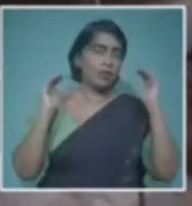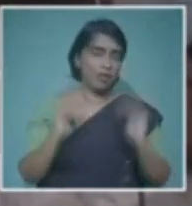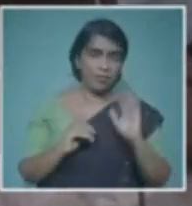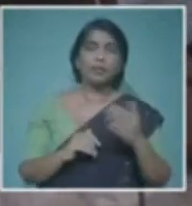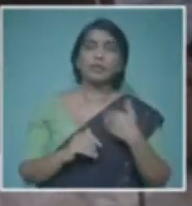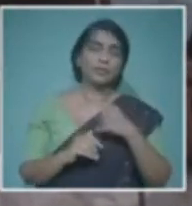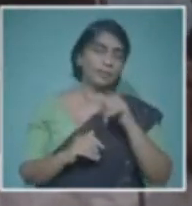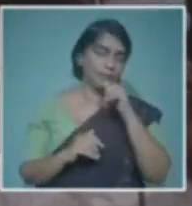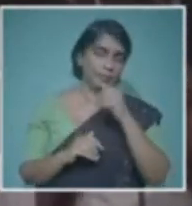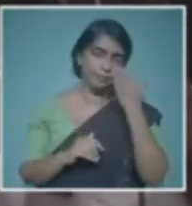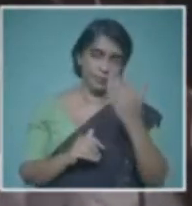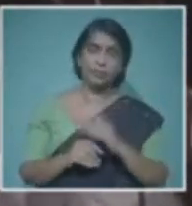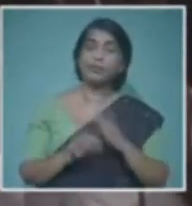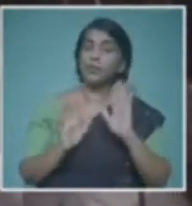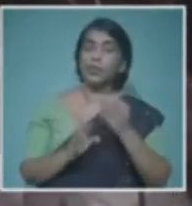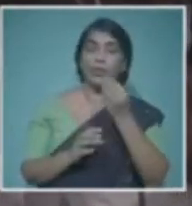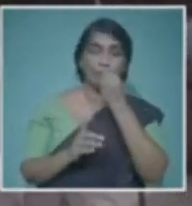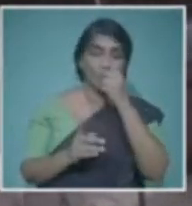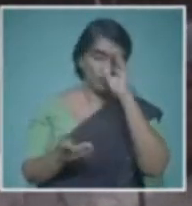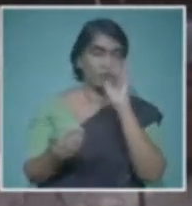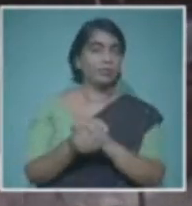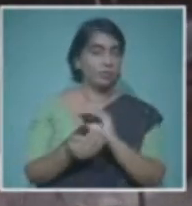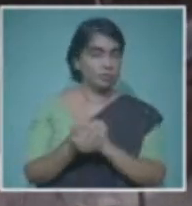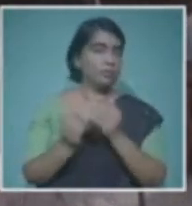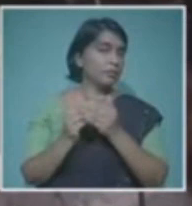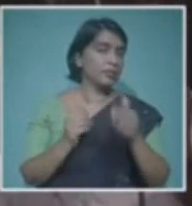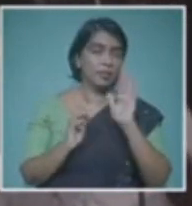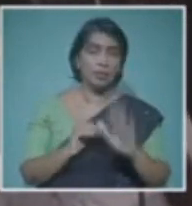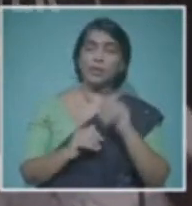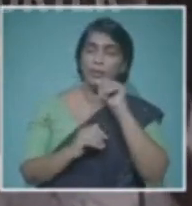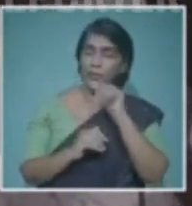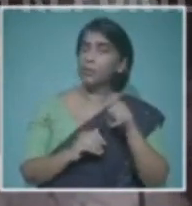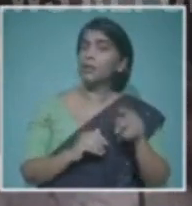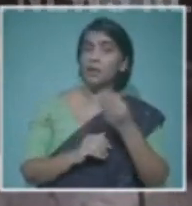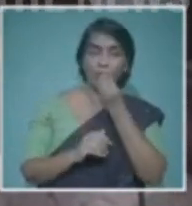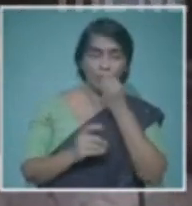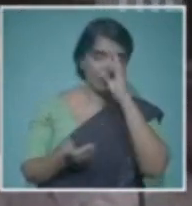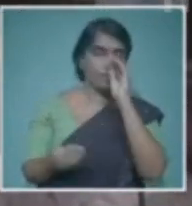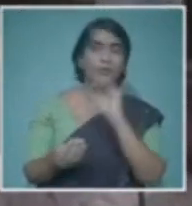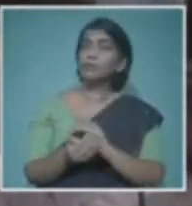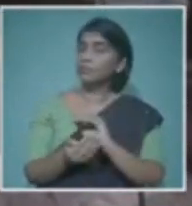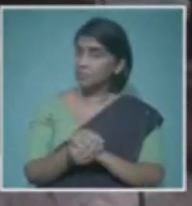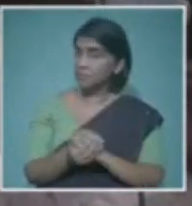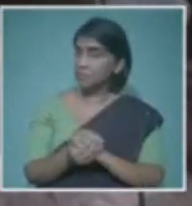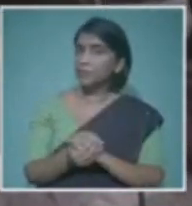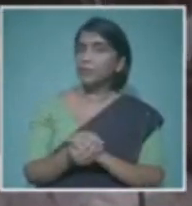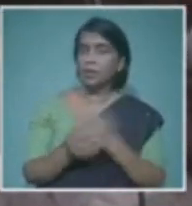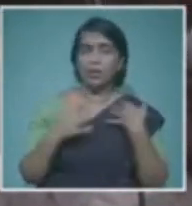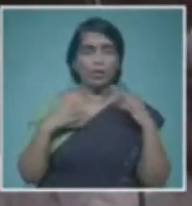දුර්වල බව පැහැදිලි වුණා. දැන් ආහාර සුරක්ෂිතතාවය කියන එක සහ ඒ ආහාර